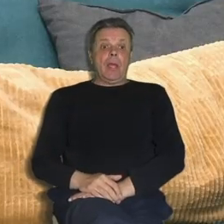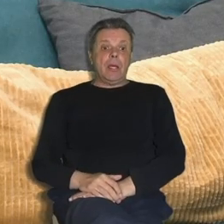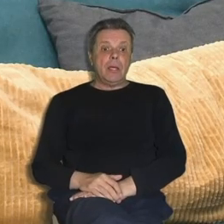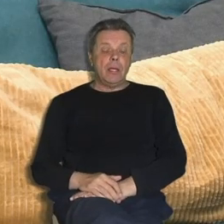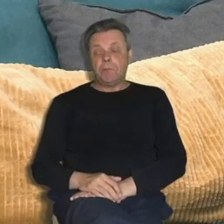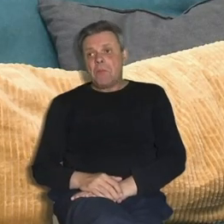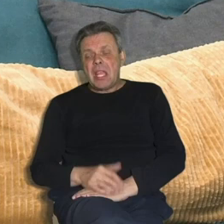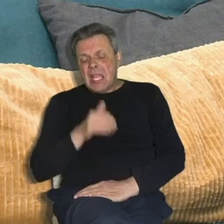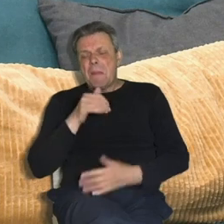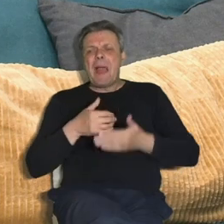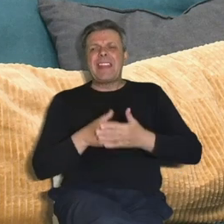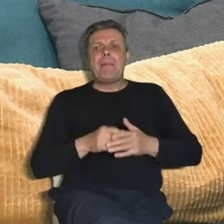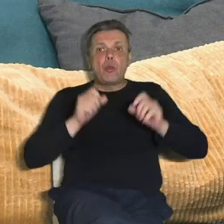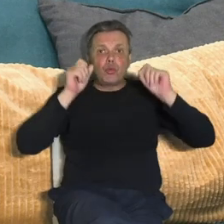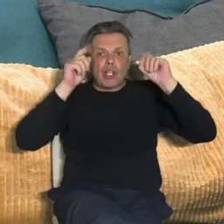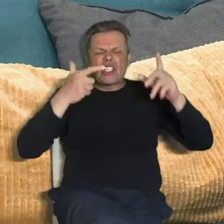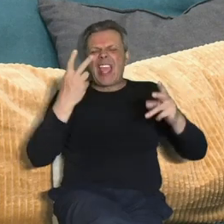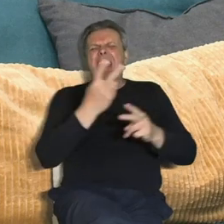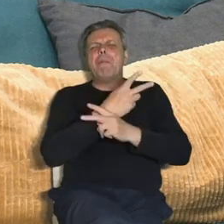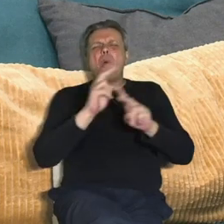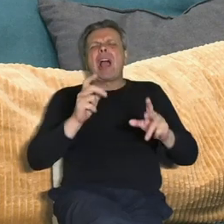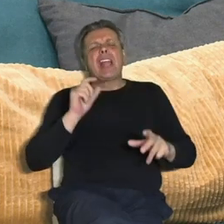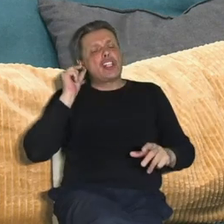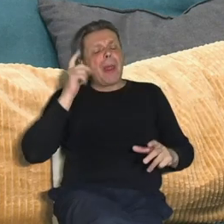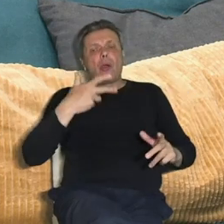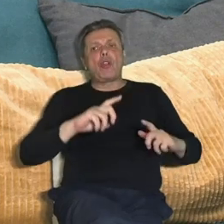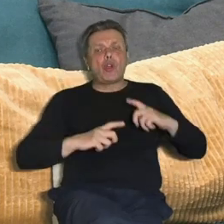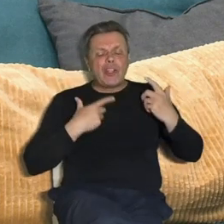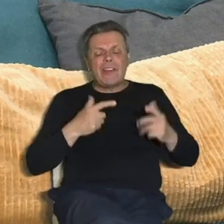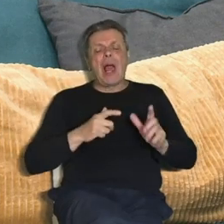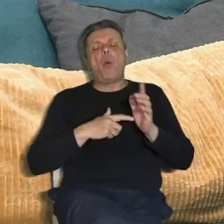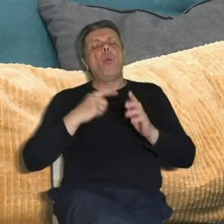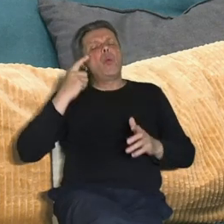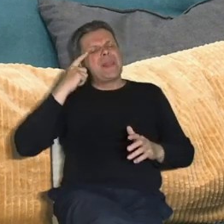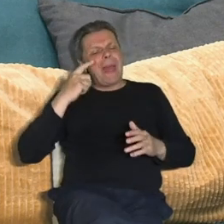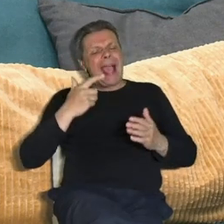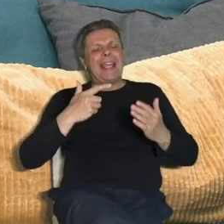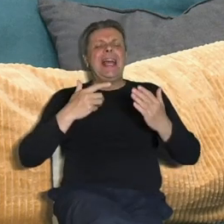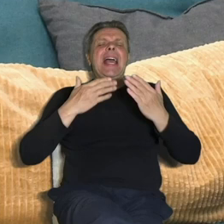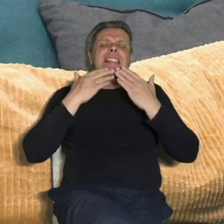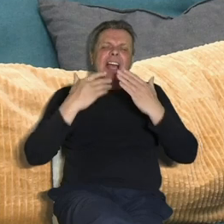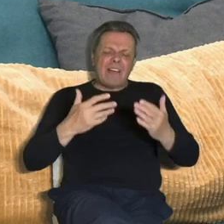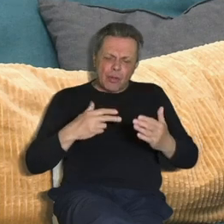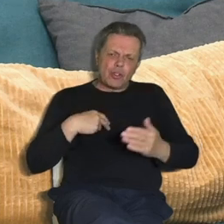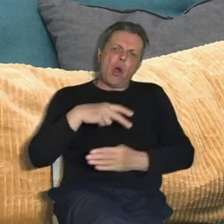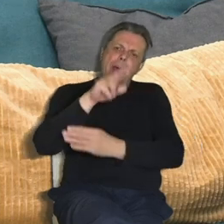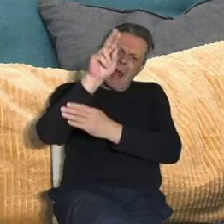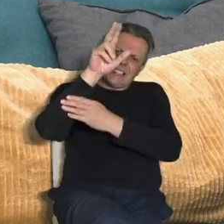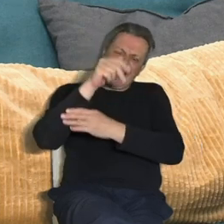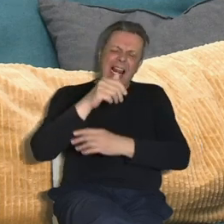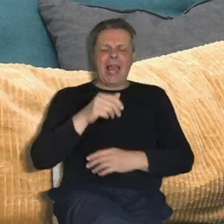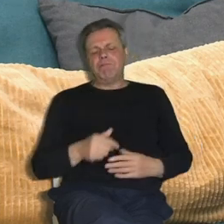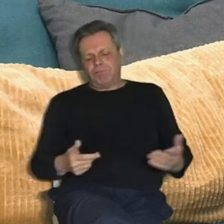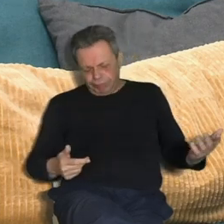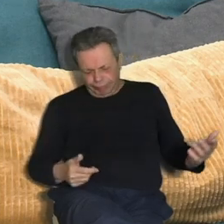temelju čudesa koje je jedna bogata žena doživjela i u znak zahvalnosti dala naslikati tu sliku Gospinu za glavni